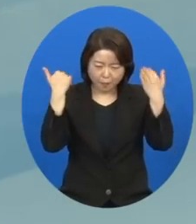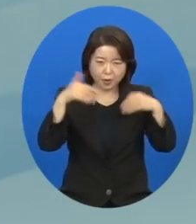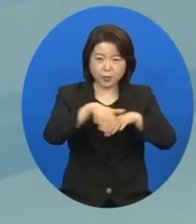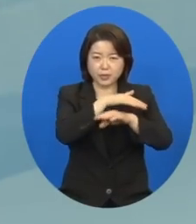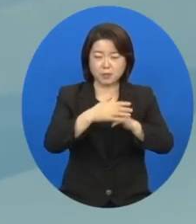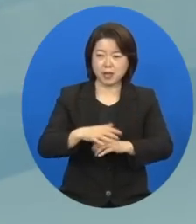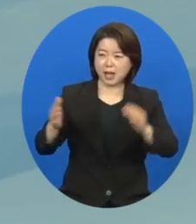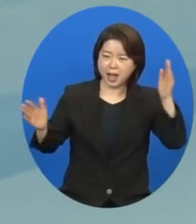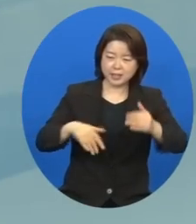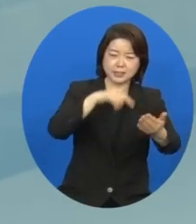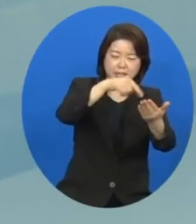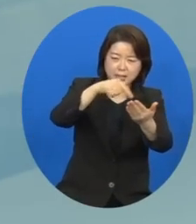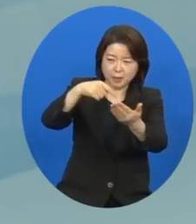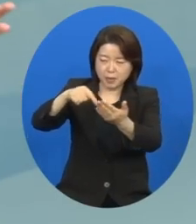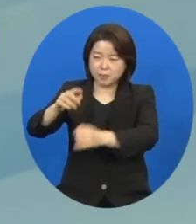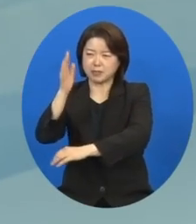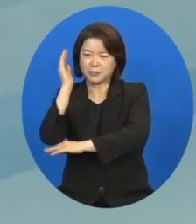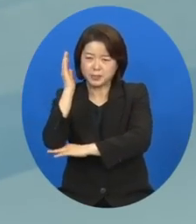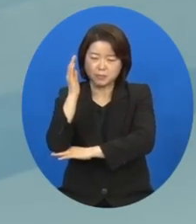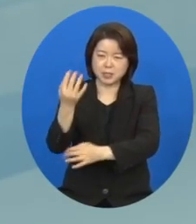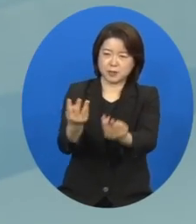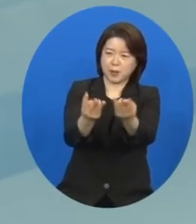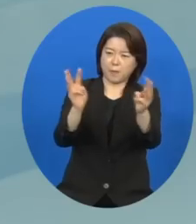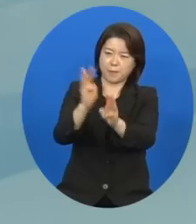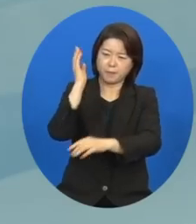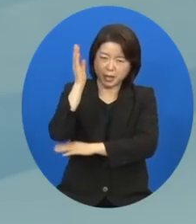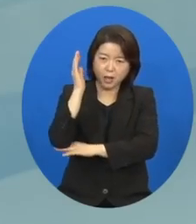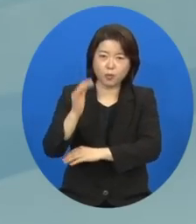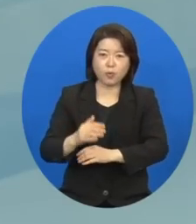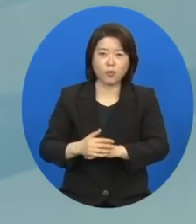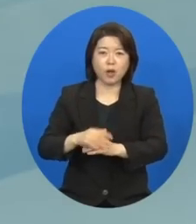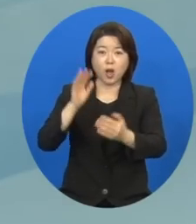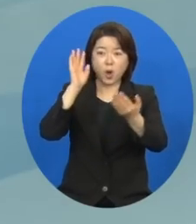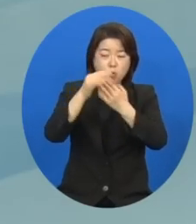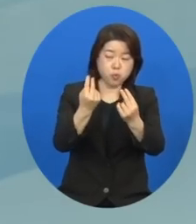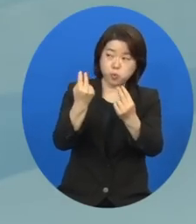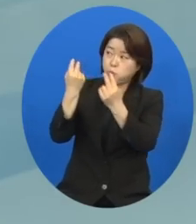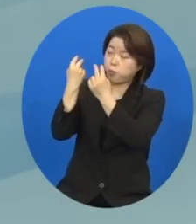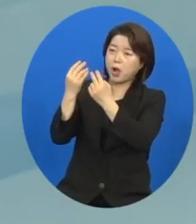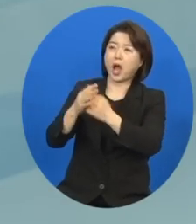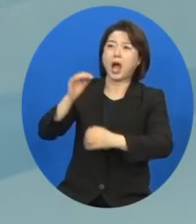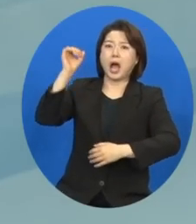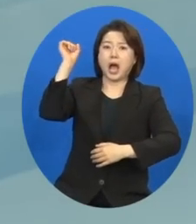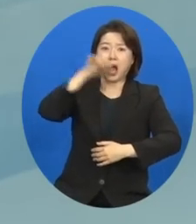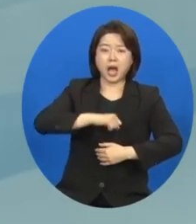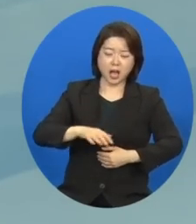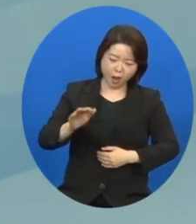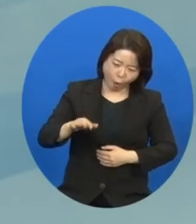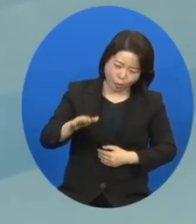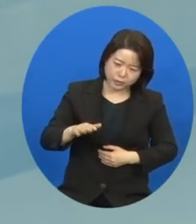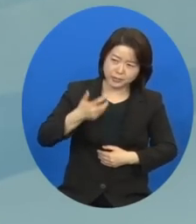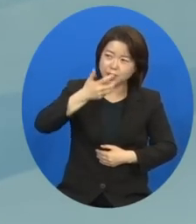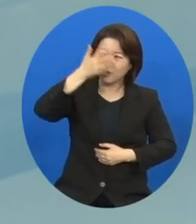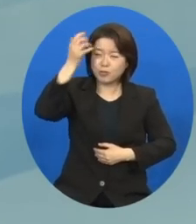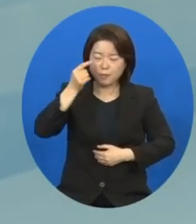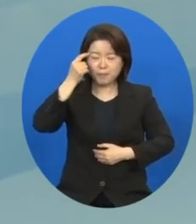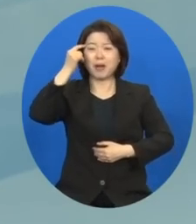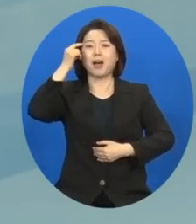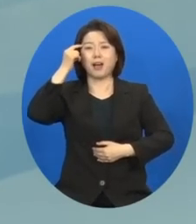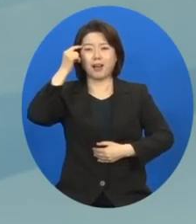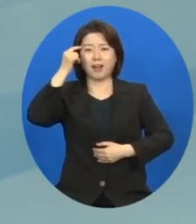학생들을 가르치고 컨퍼런스를 하고 세미나를 하면서 나중에 돌아보니까 자기가 그때 그런 꿈을 꾸었던 것이 생각이